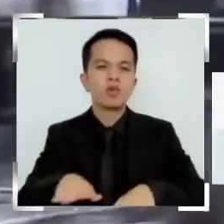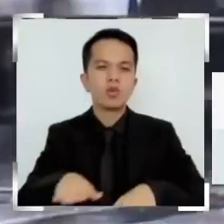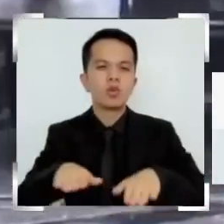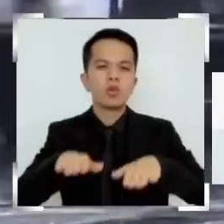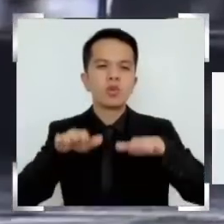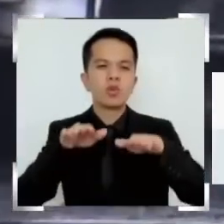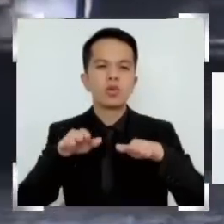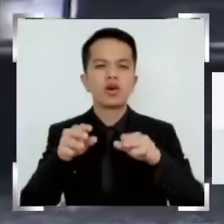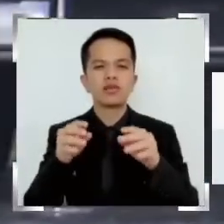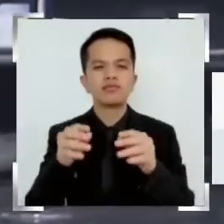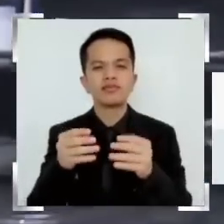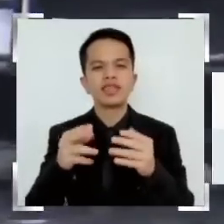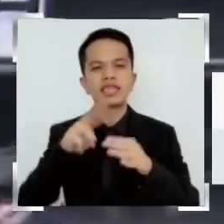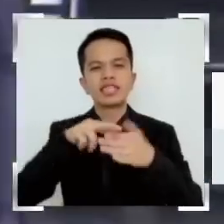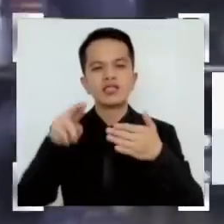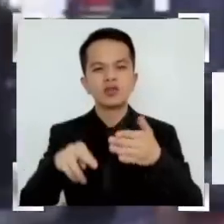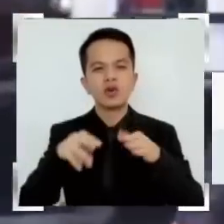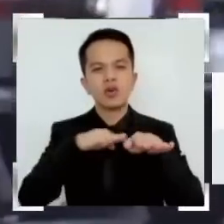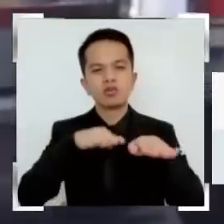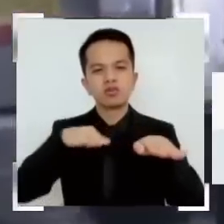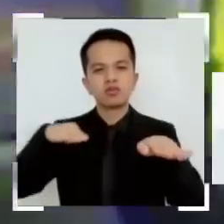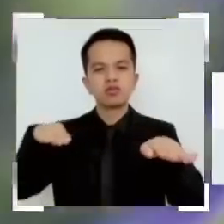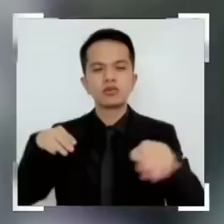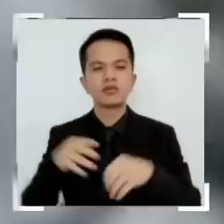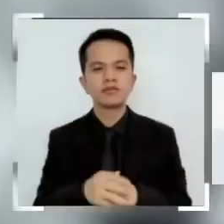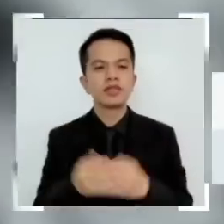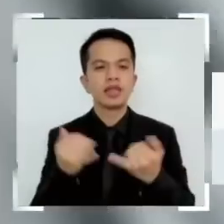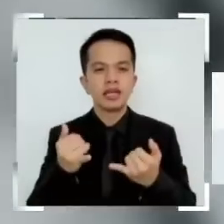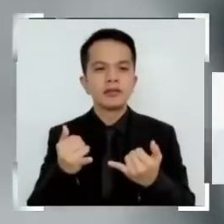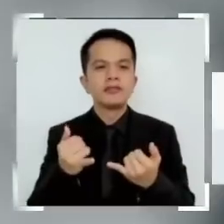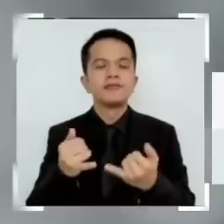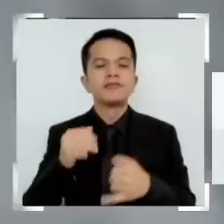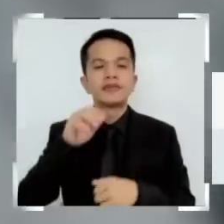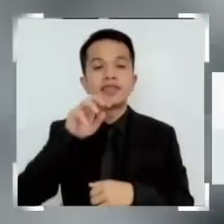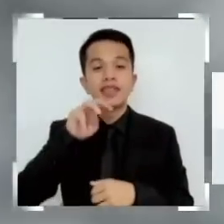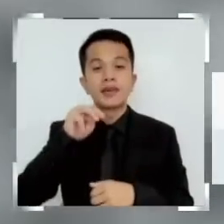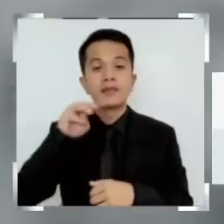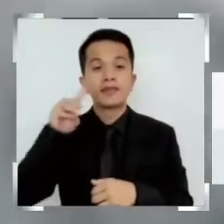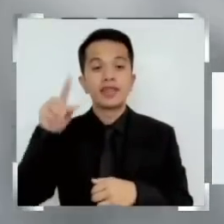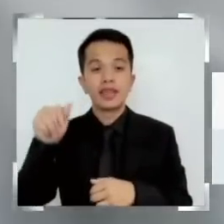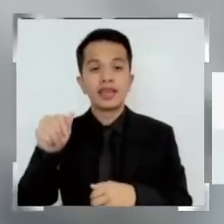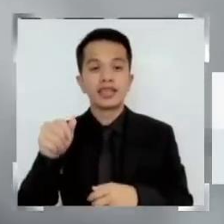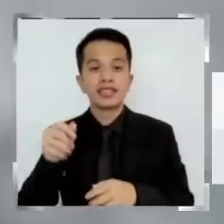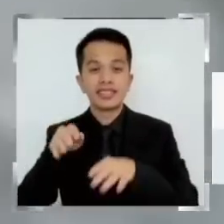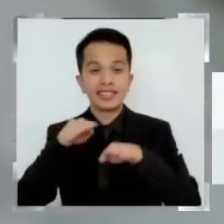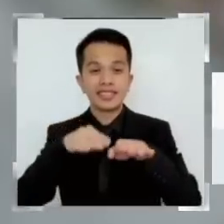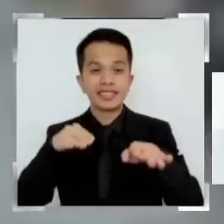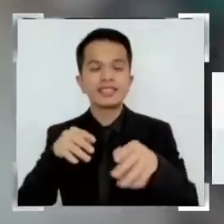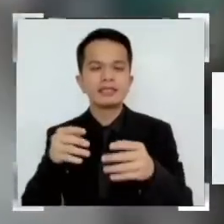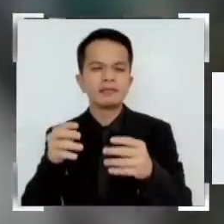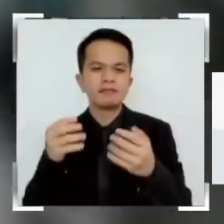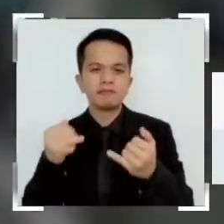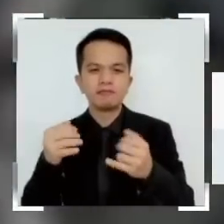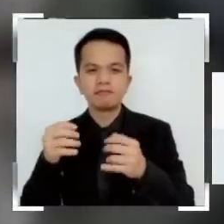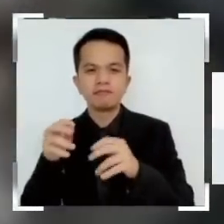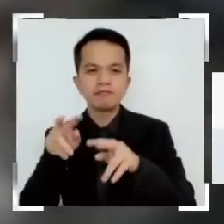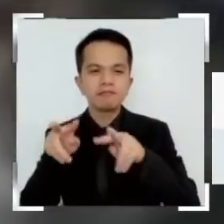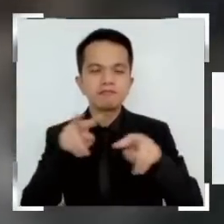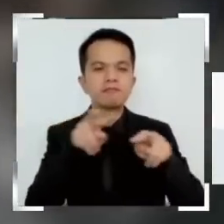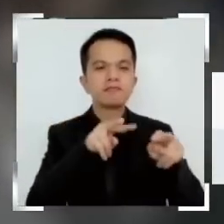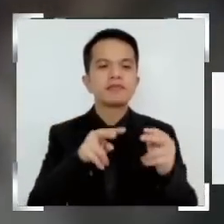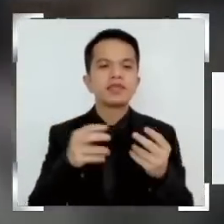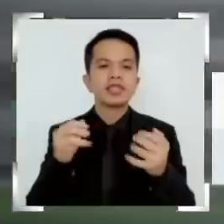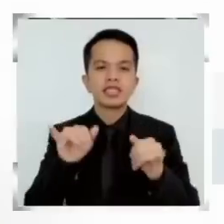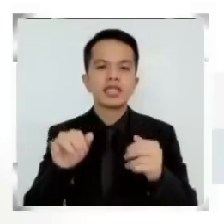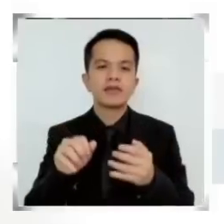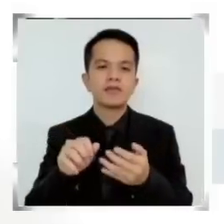trapiko. Pinaghahandaan na raw ng MMDA ang baha. Halimbawa sa Araneta Creek sa Quezon City, nagbawas na ng basura noong